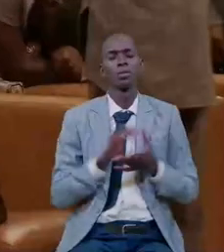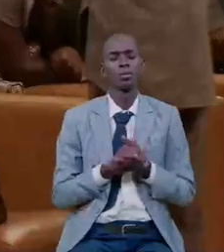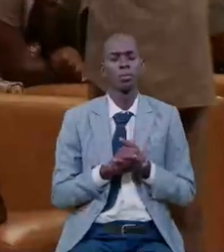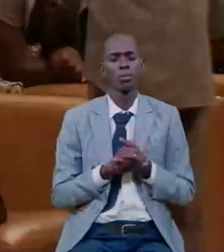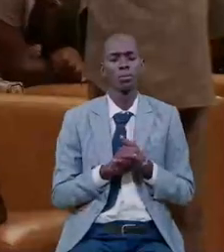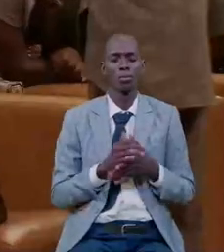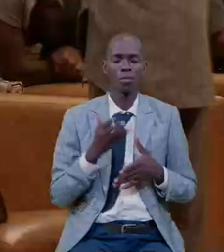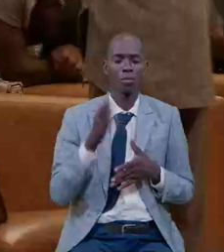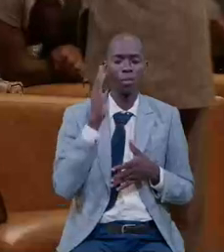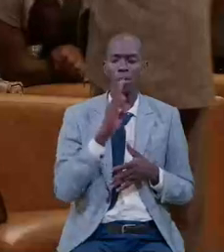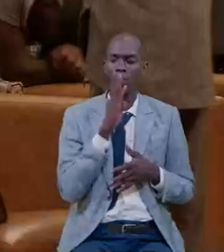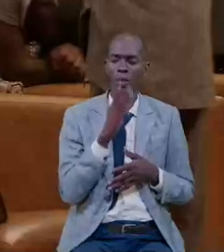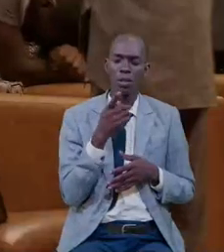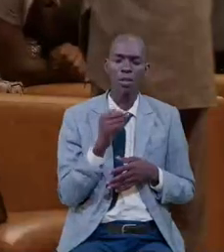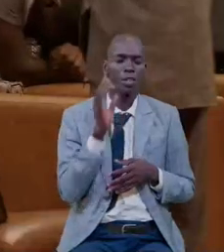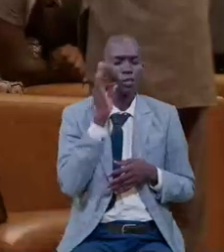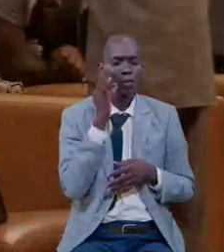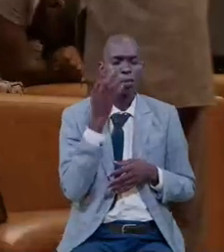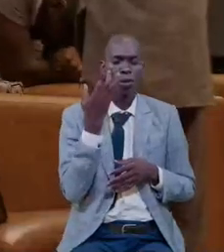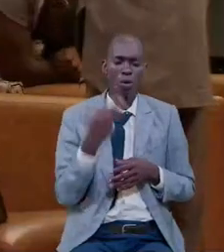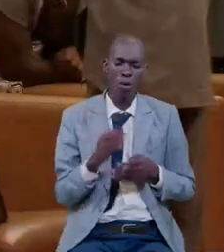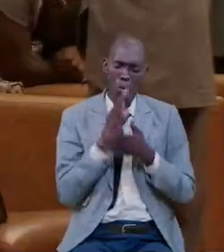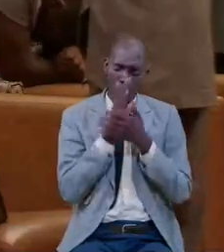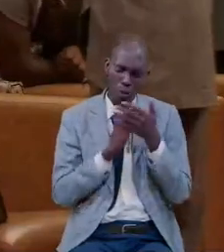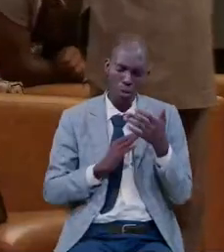il y a le fruit de la douceur,